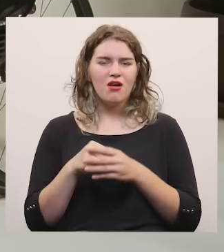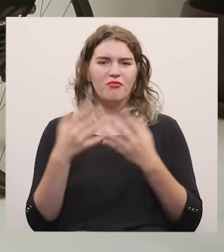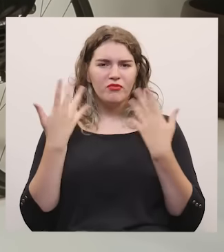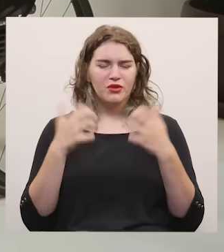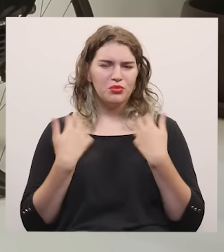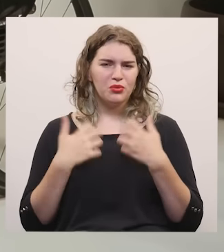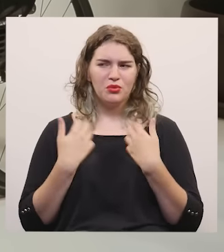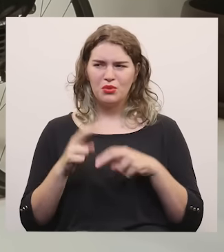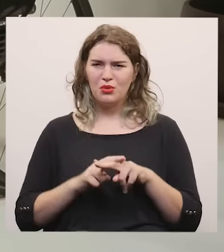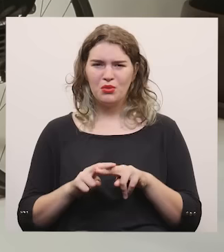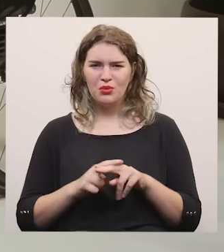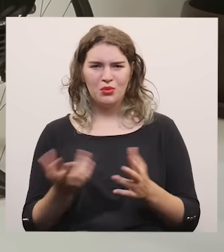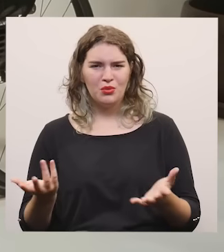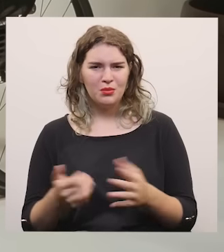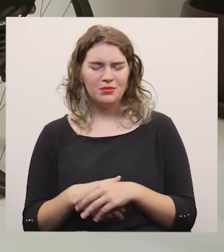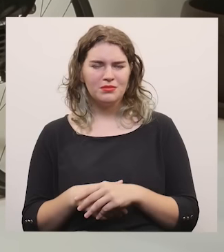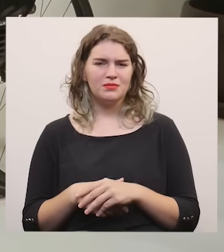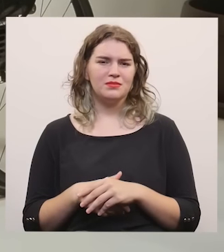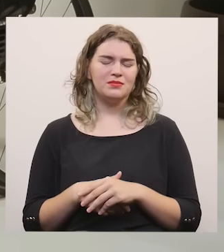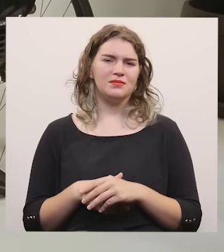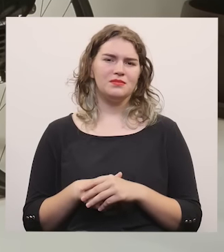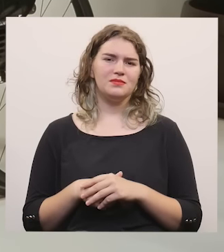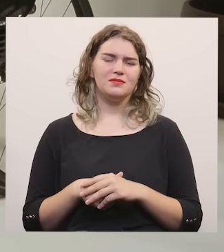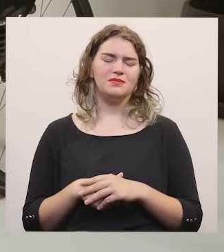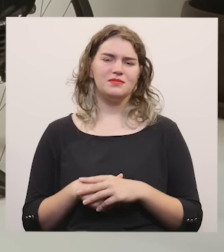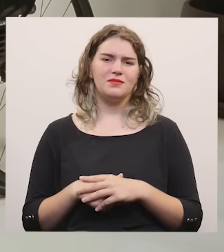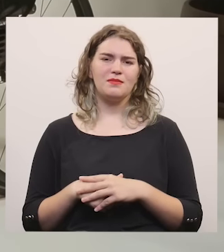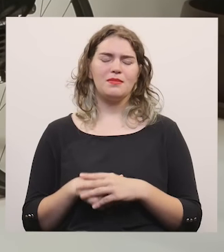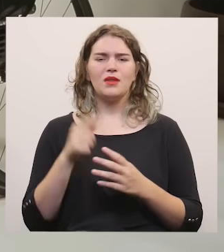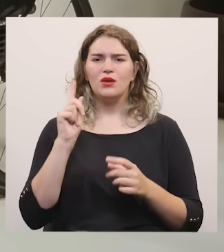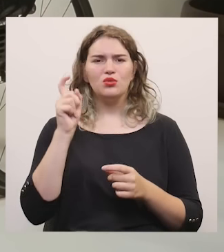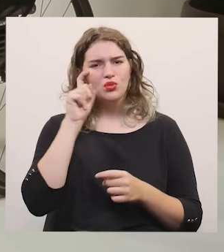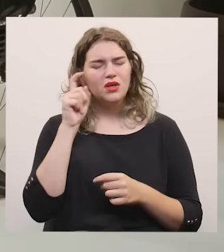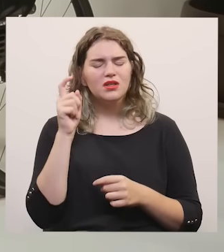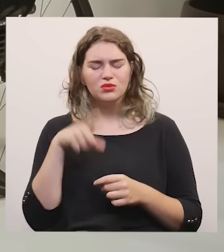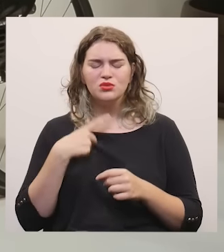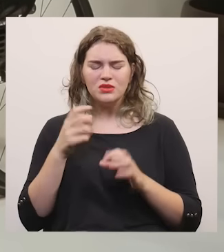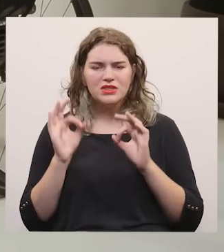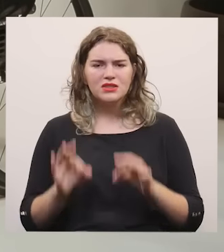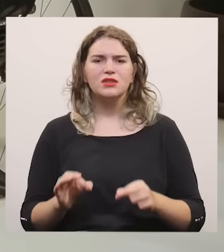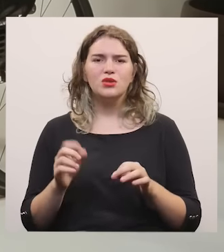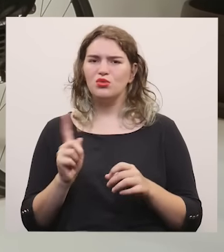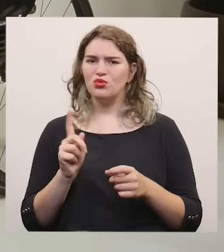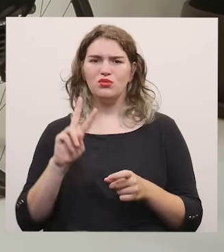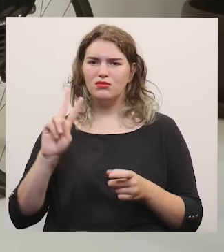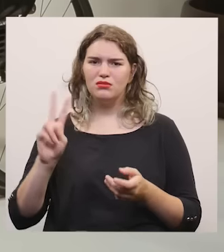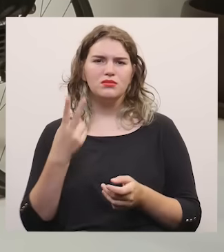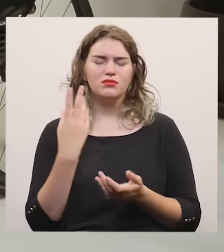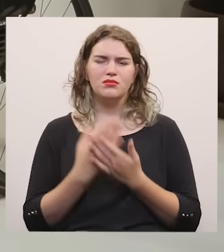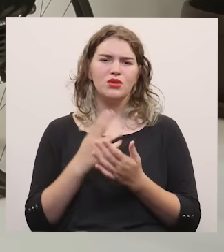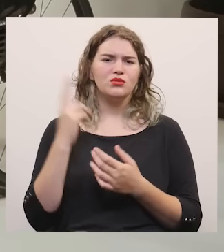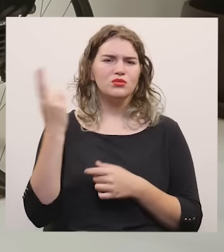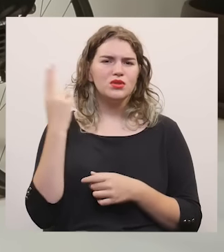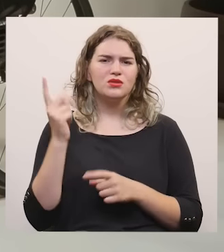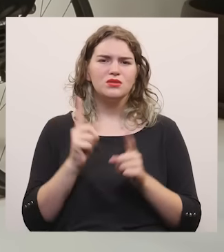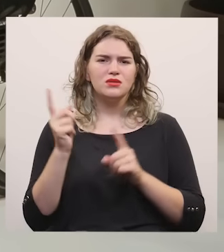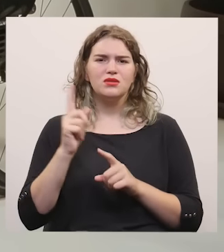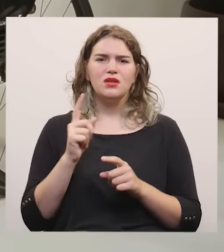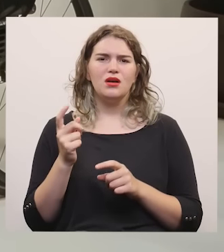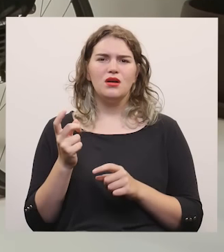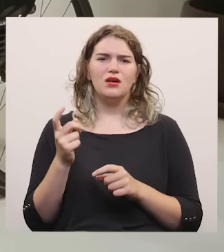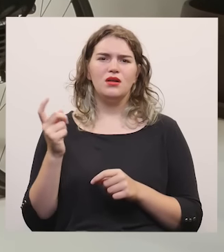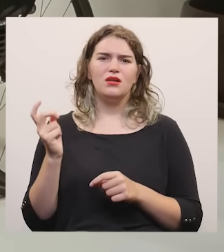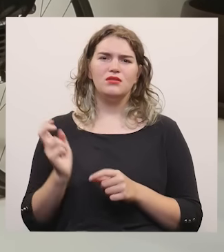spun sincer că nu cred că, sunt sigur de fapt că nu mă întorceam la Dumnezeu dacă nu...